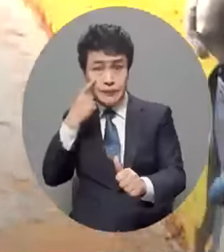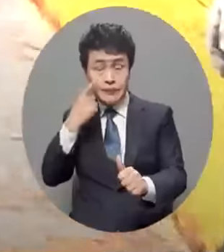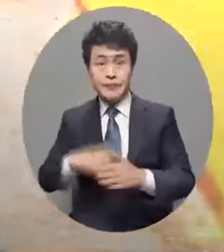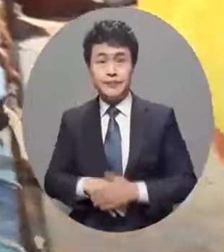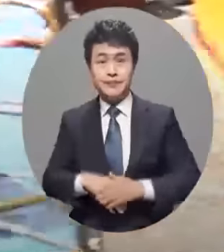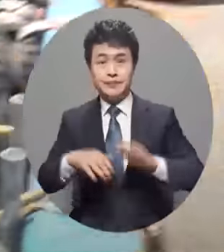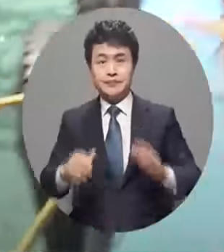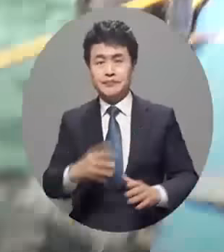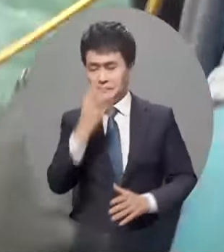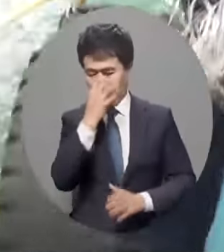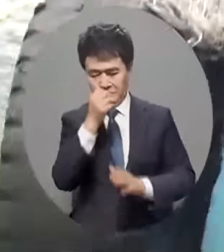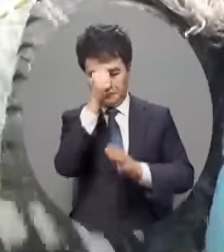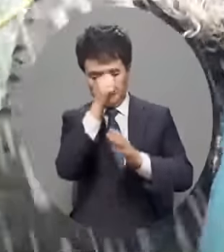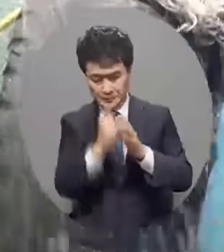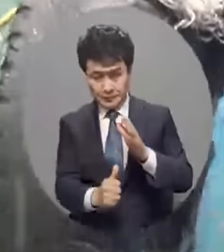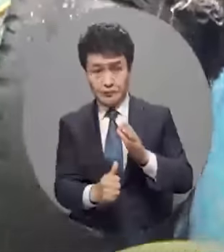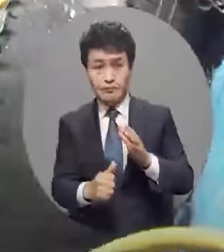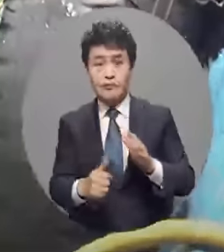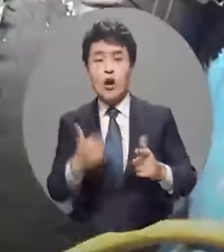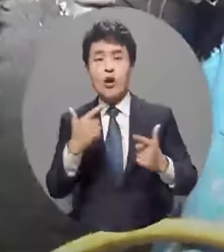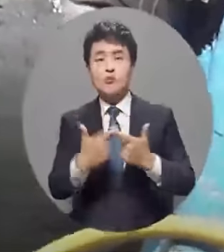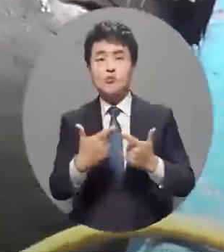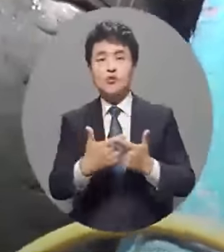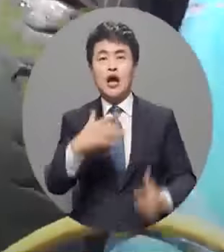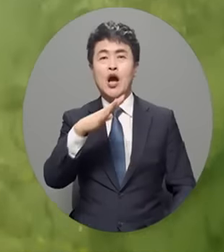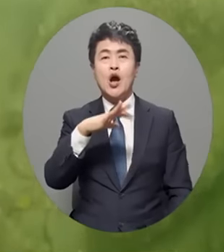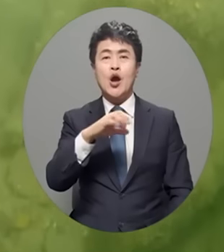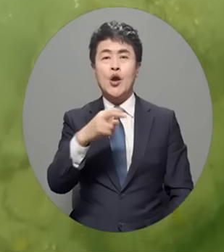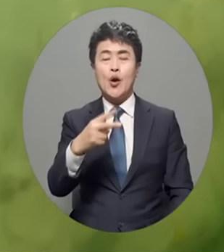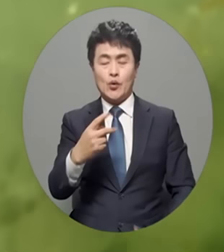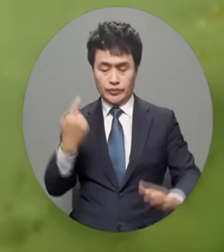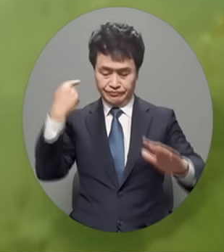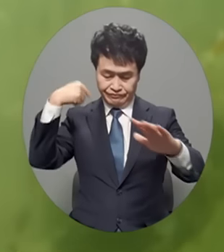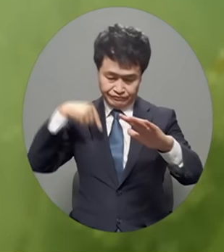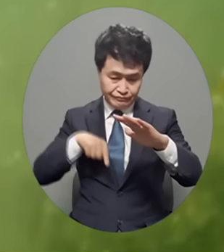잠수사와 촬영팀이 부산 영도 봉내양 앞바다에 들어갑니다.